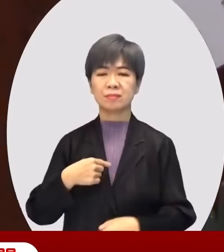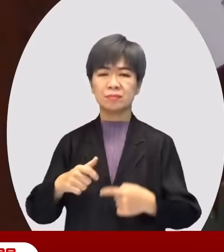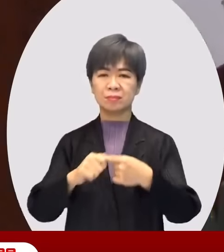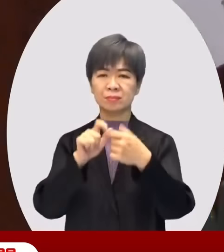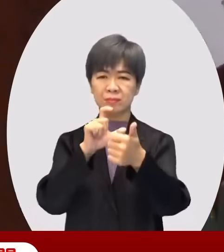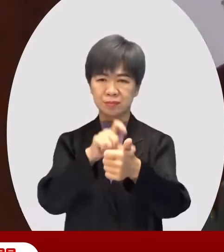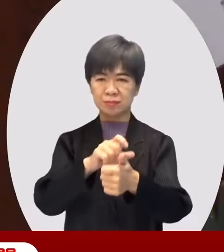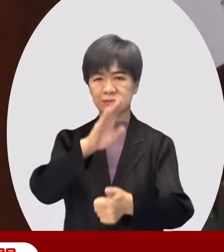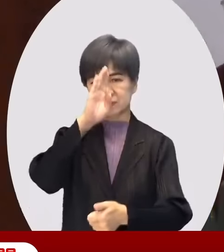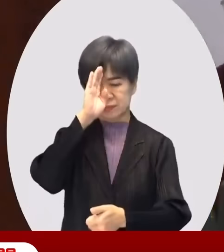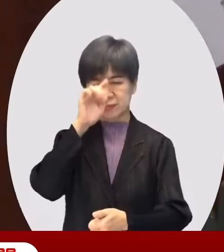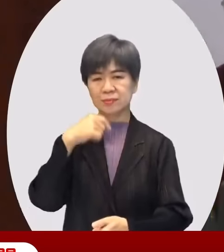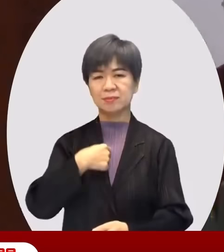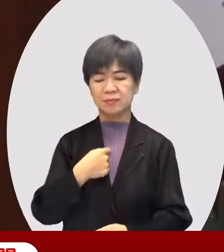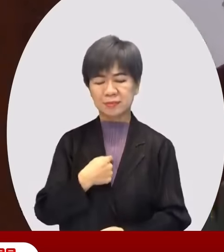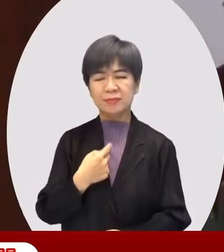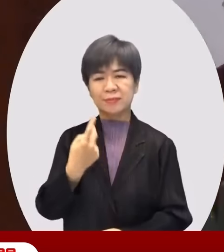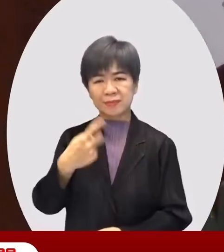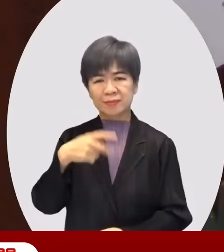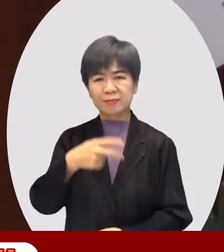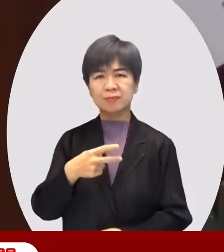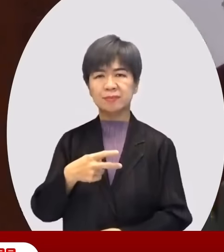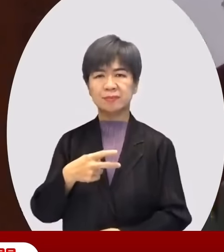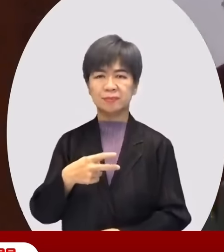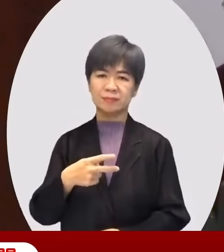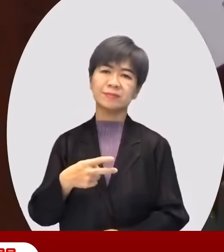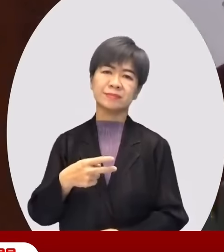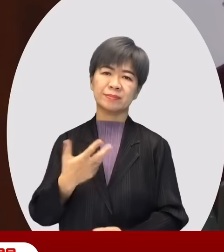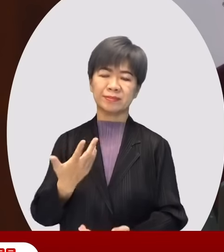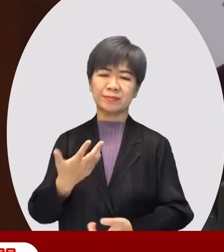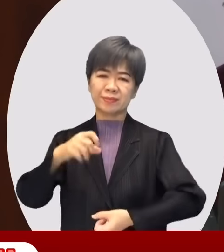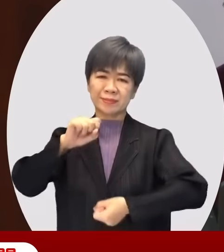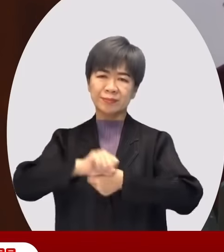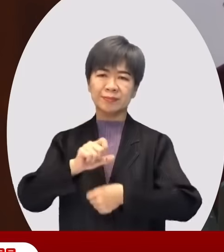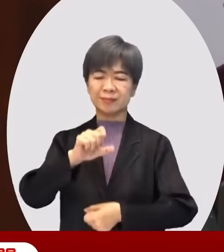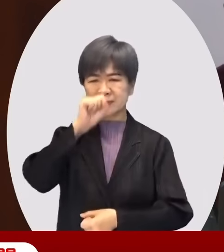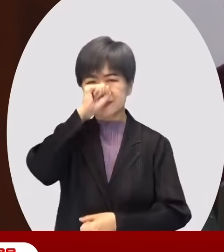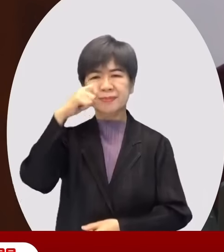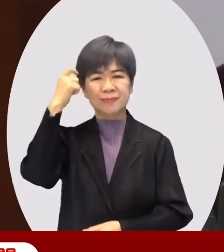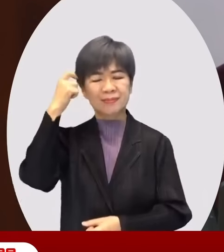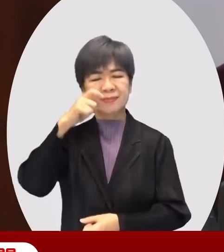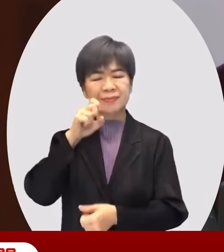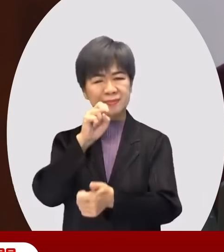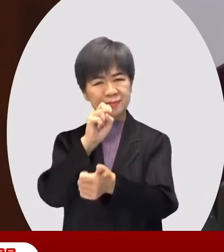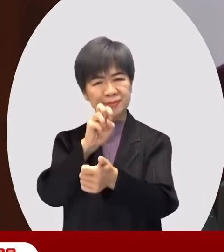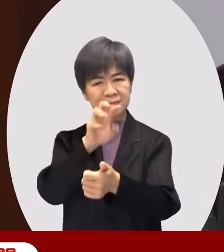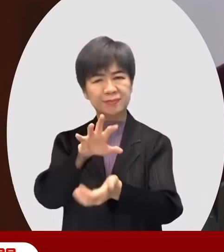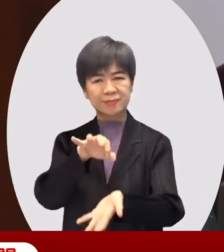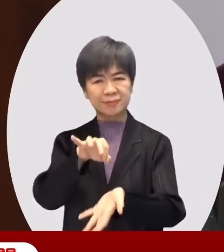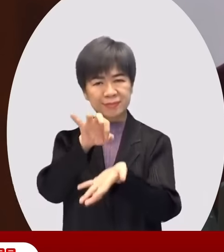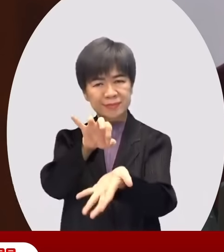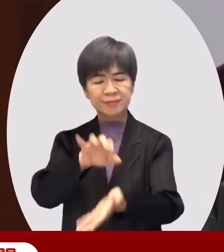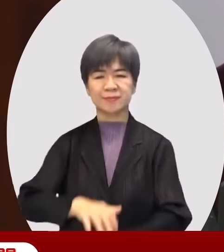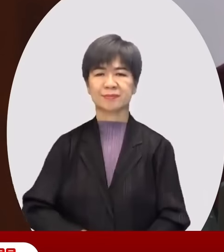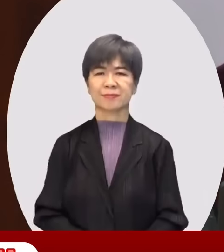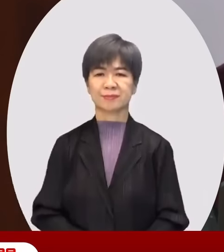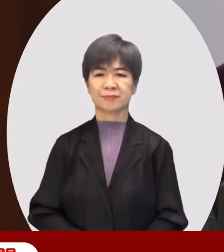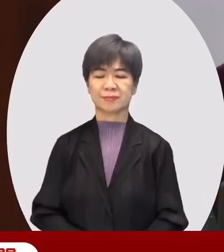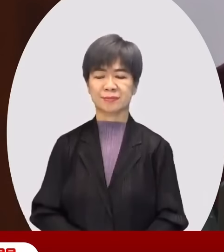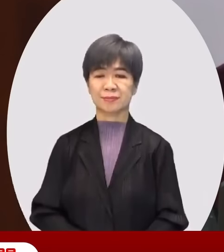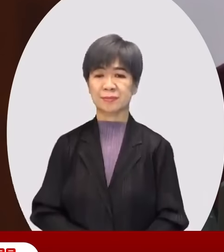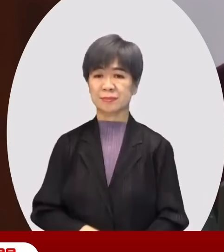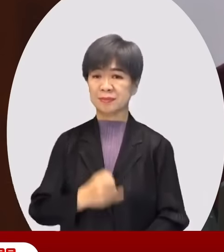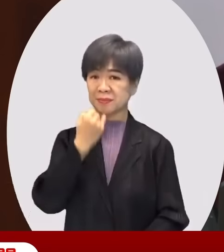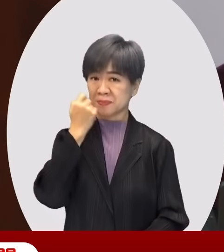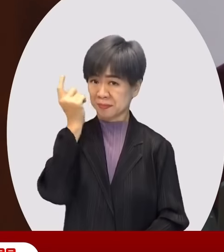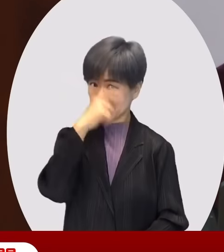个问题，请容我在天真也好，好意也好，提出来，有